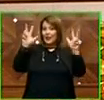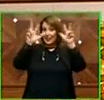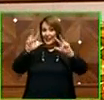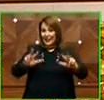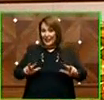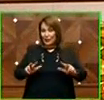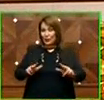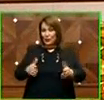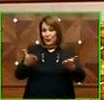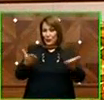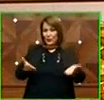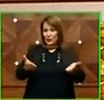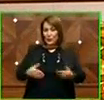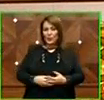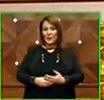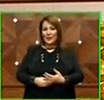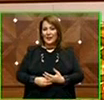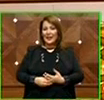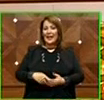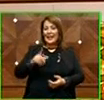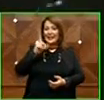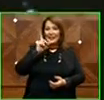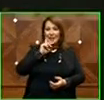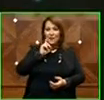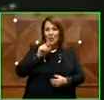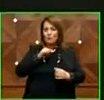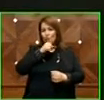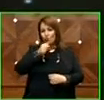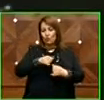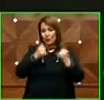عليها. تسمحوا لي كنا نجاوب لأخت سوسم. تفضل. هذه